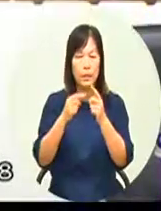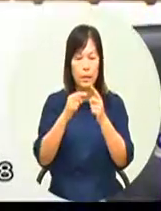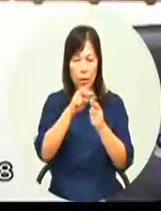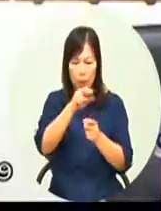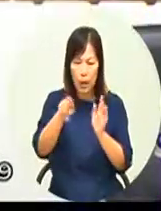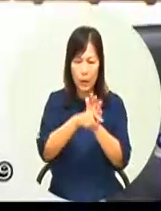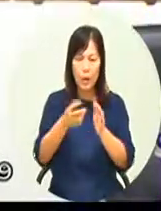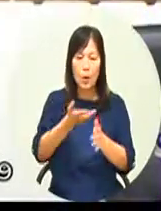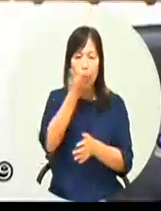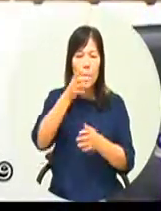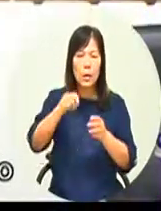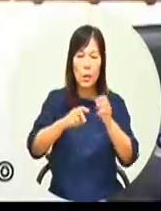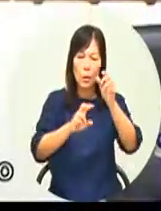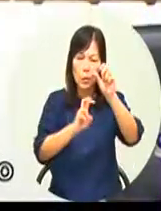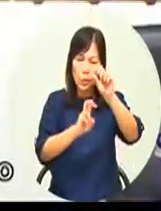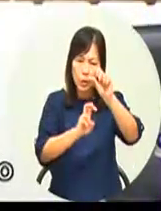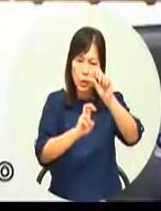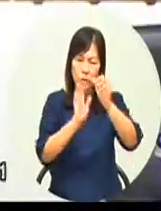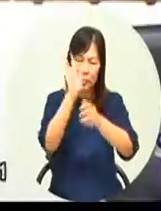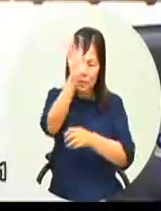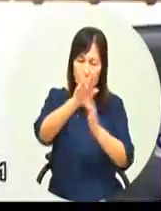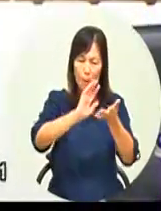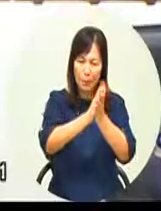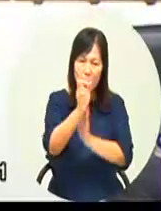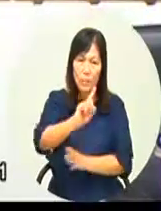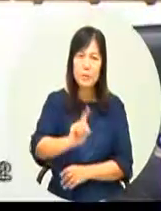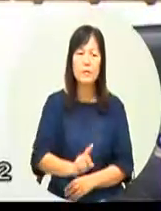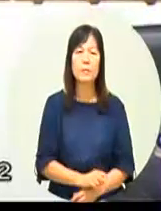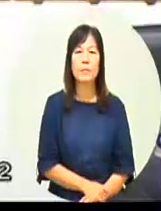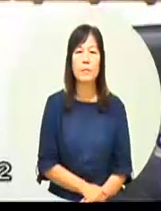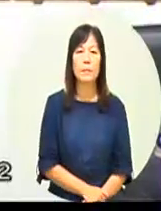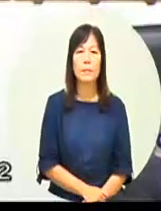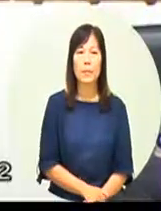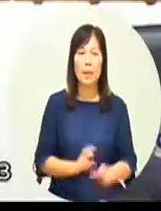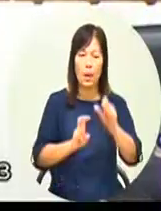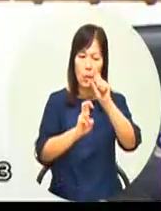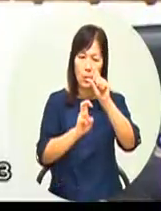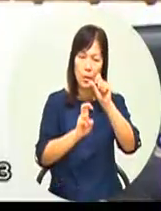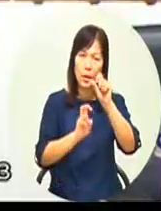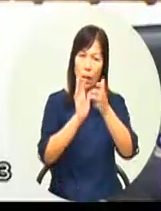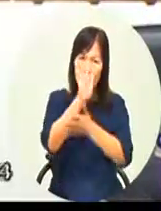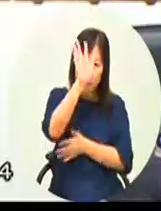观望520之后会是有怎么样的变化。那当然就是520之